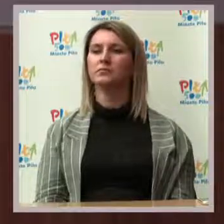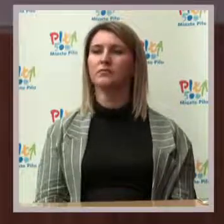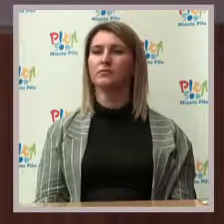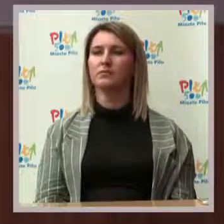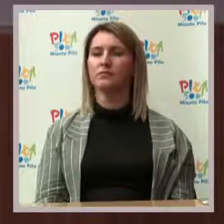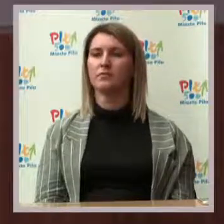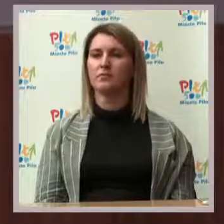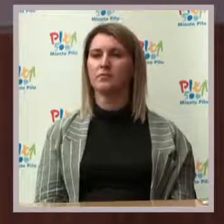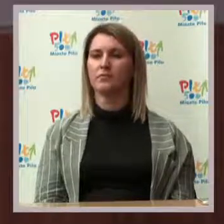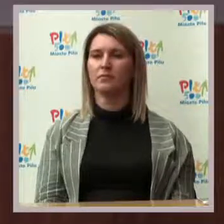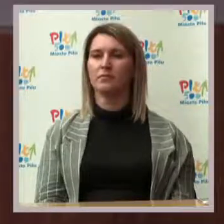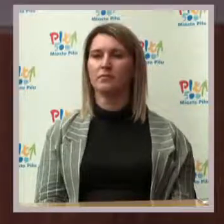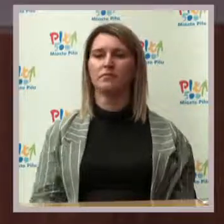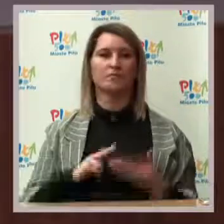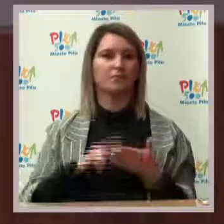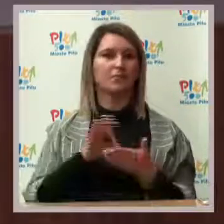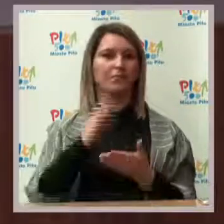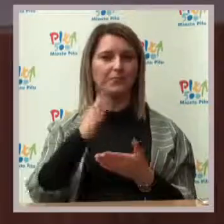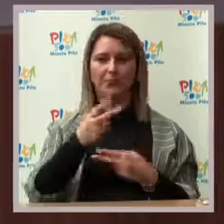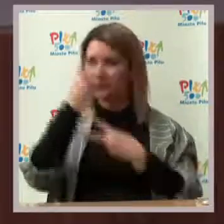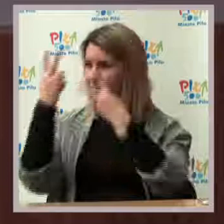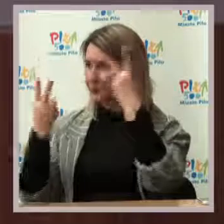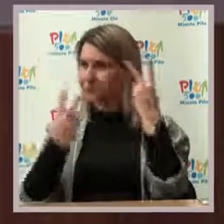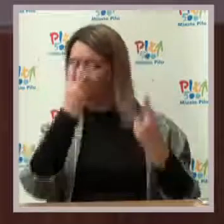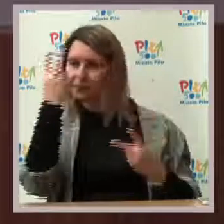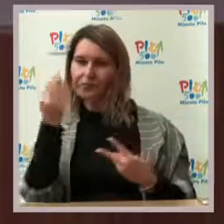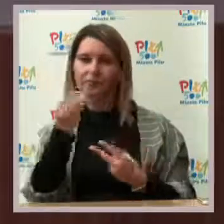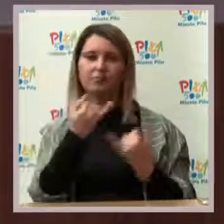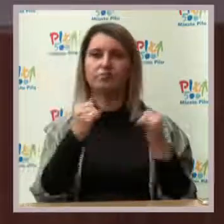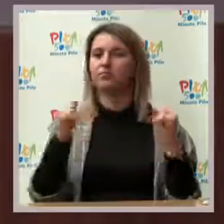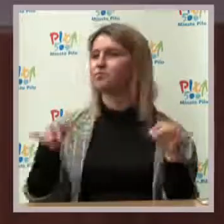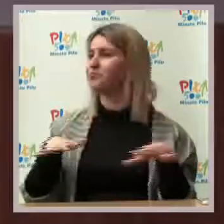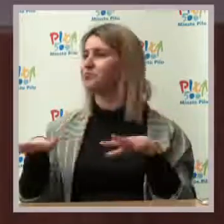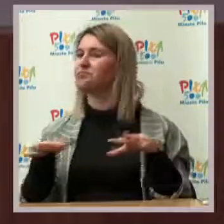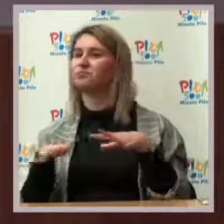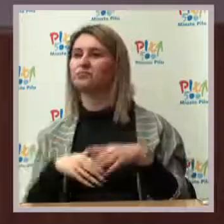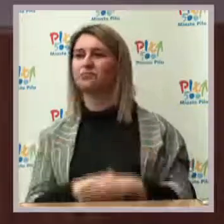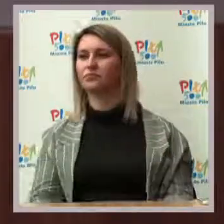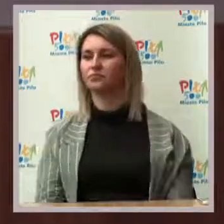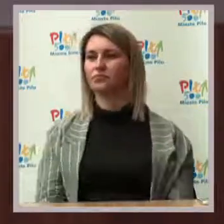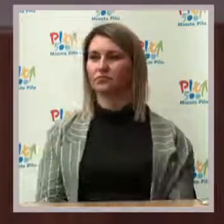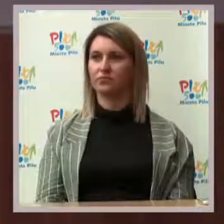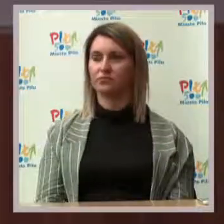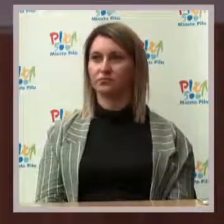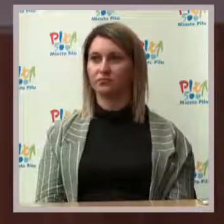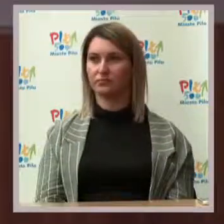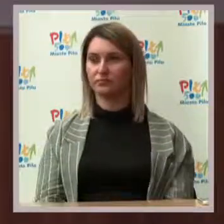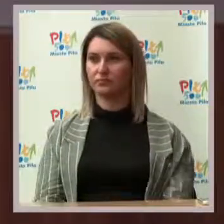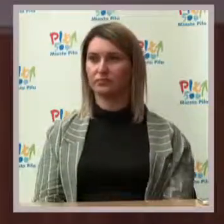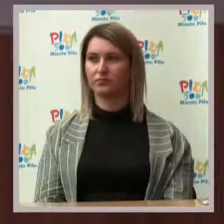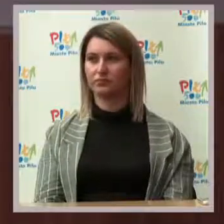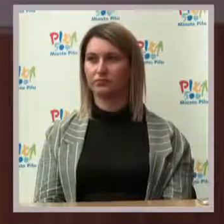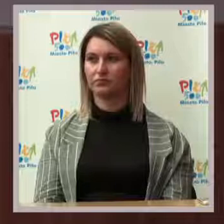pieniędzy zewnętrznych, tak jak nam się to udało w przypadku strefy Wawelska i ulica Młodych,